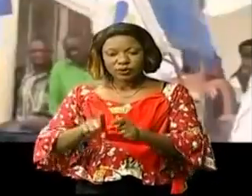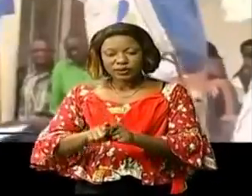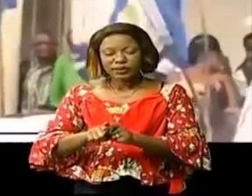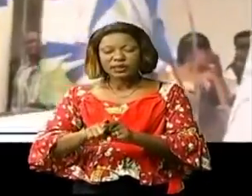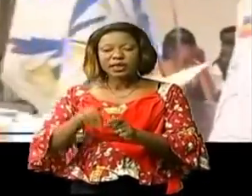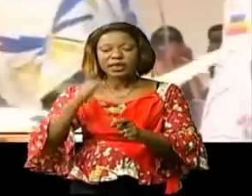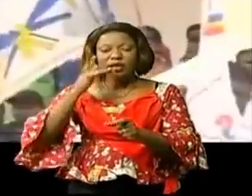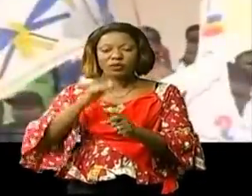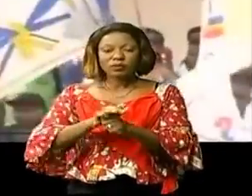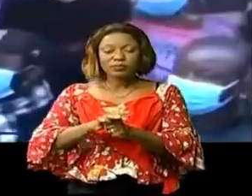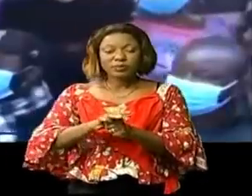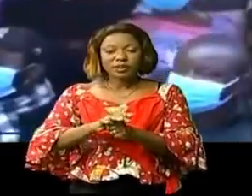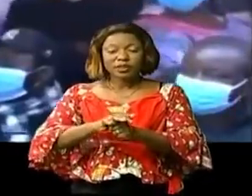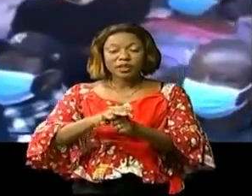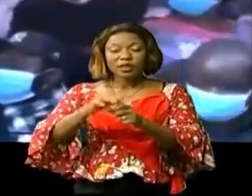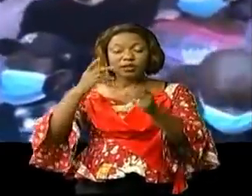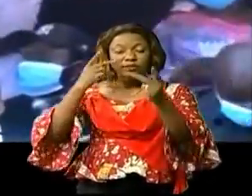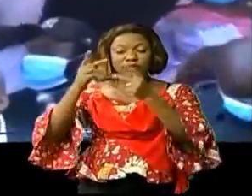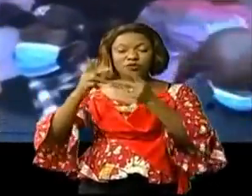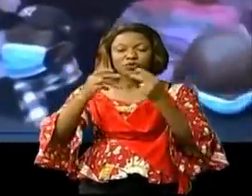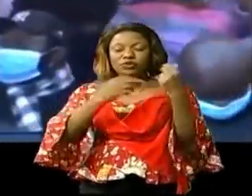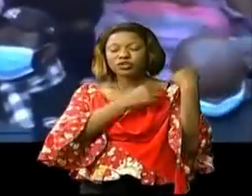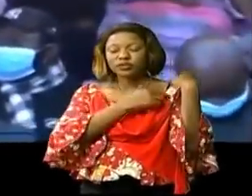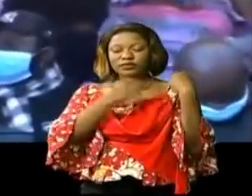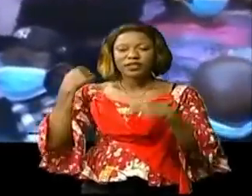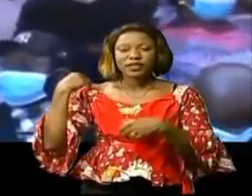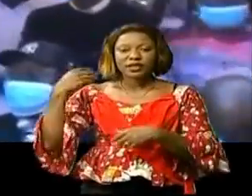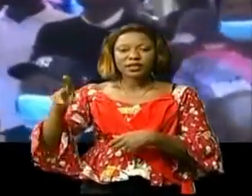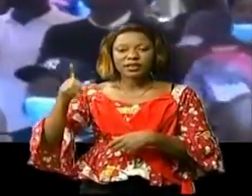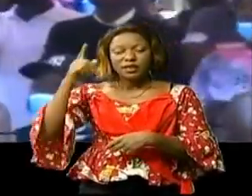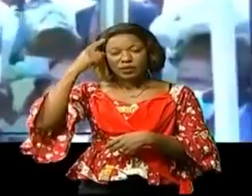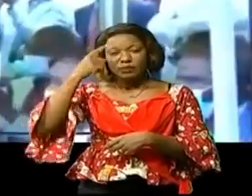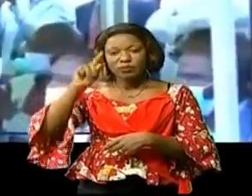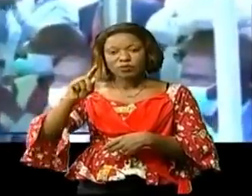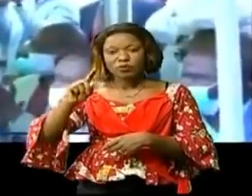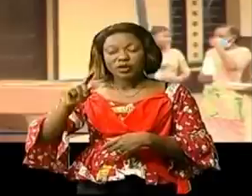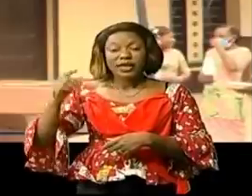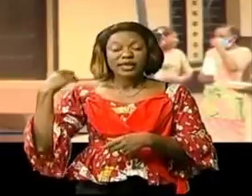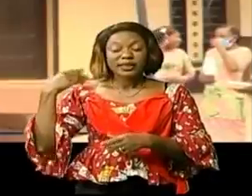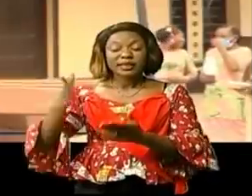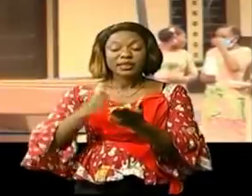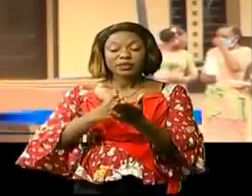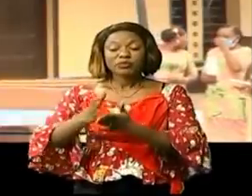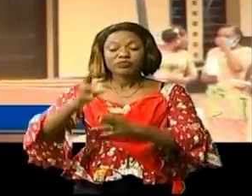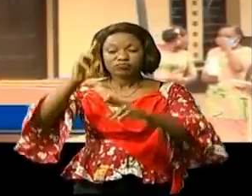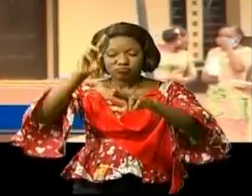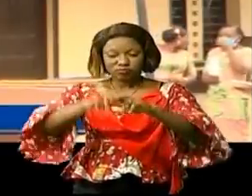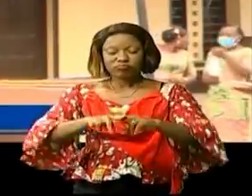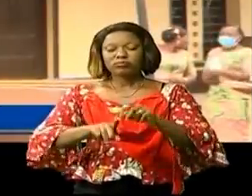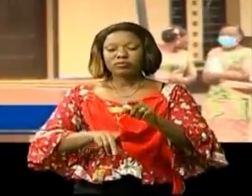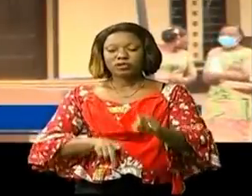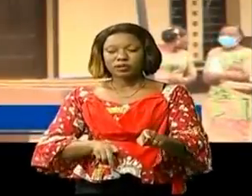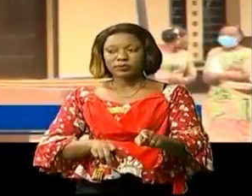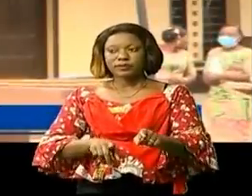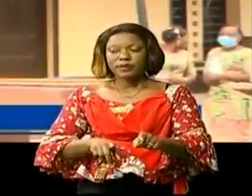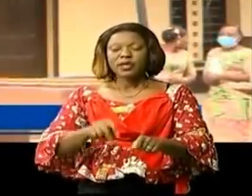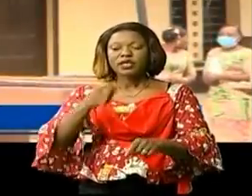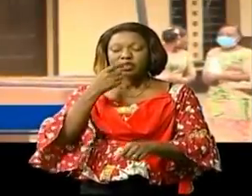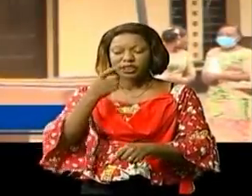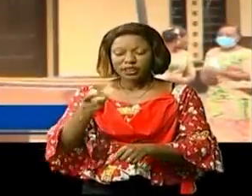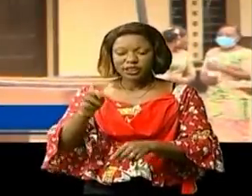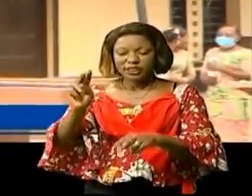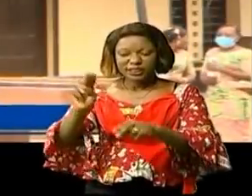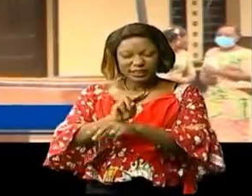de la vision du chef de l'État pour asseoir un véritable état de droit. Sinon, inviter ses occupants à l'utiliser à bon père